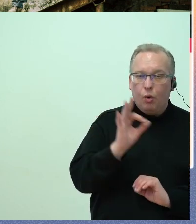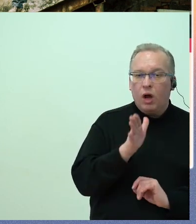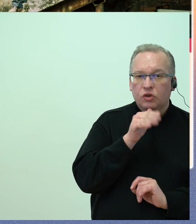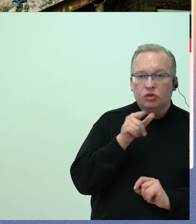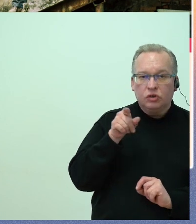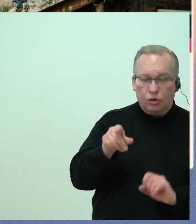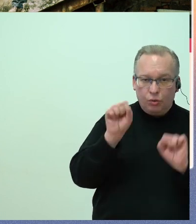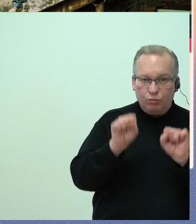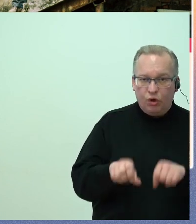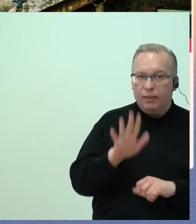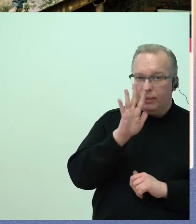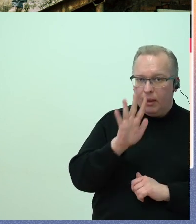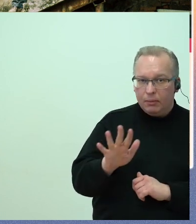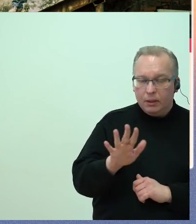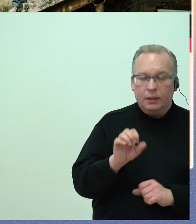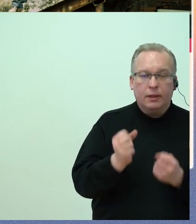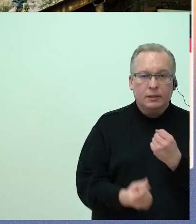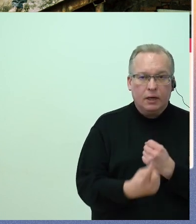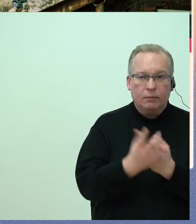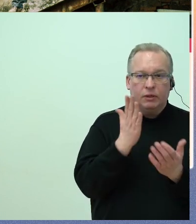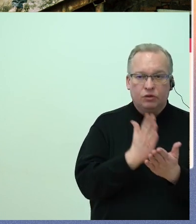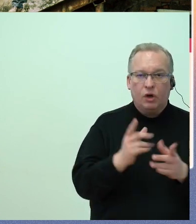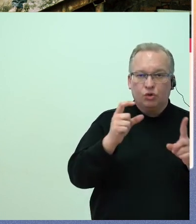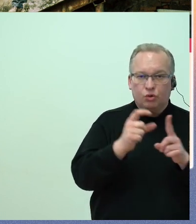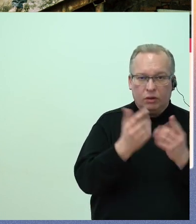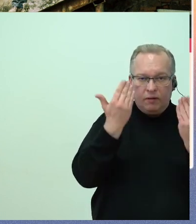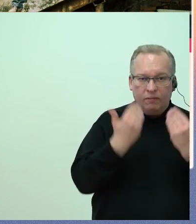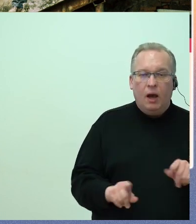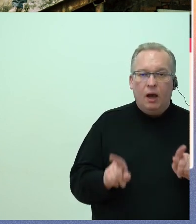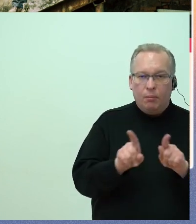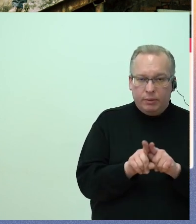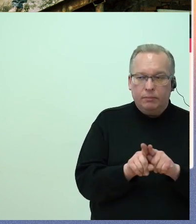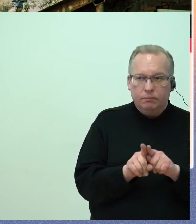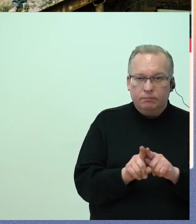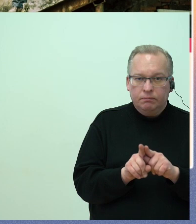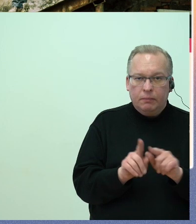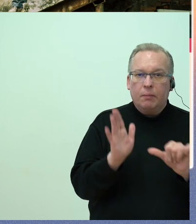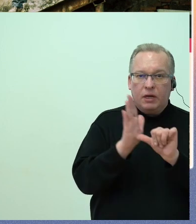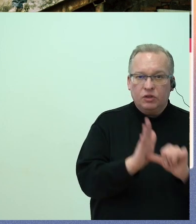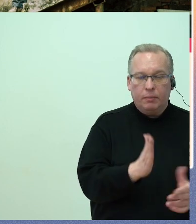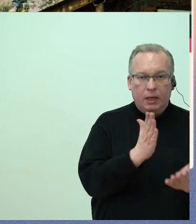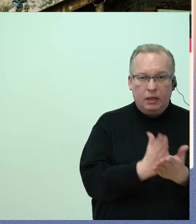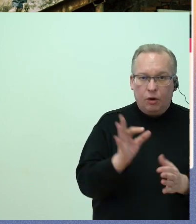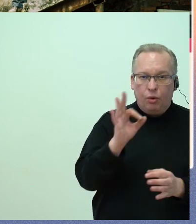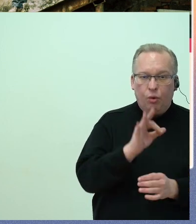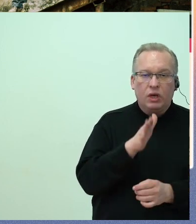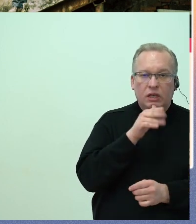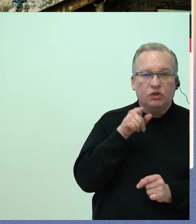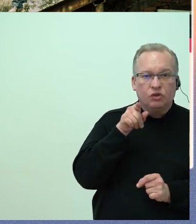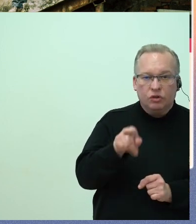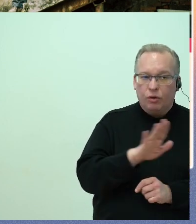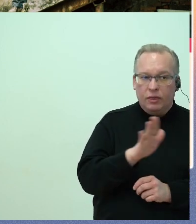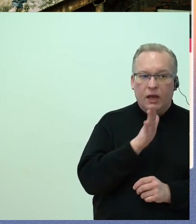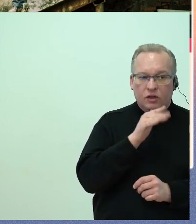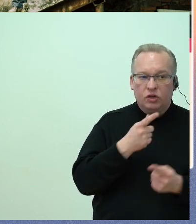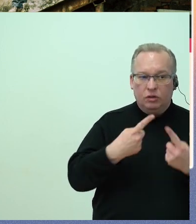gali pasireikšti neapykantą žydams. Tai yra žodinės ir fizinės antisemitizmo apraiškos, kurios yra nukreiptos į žydus arba